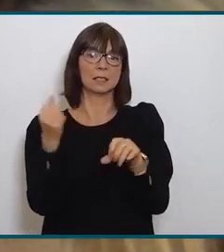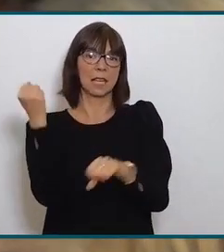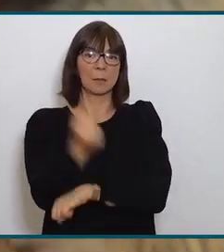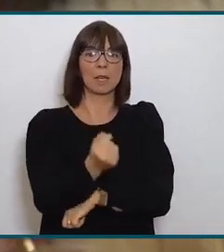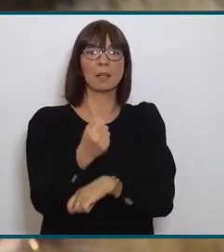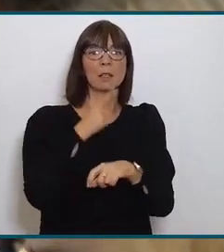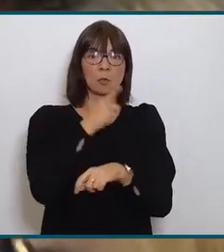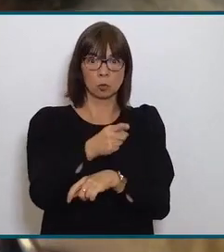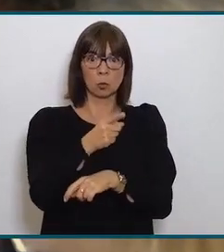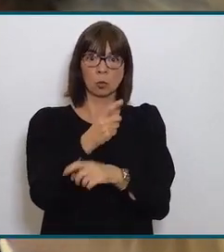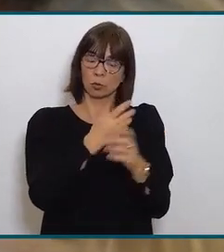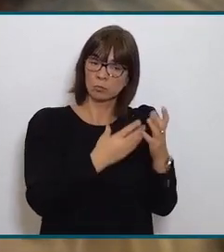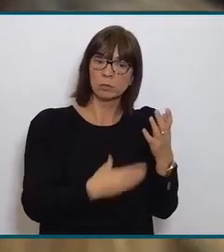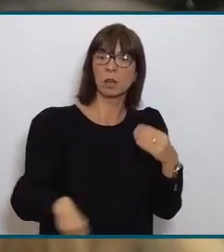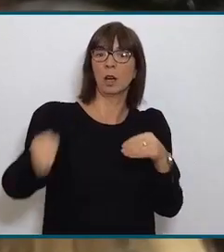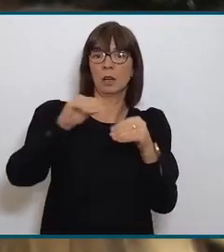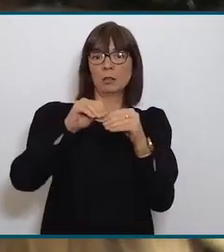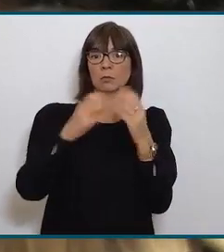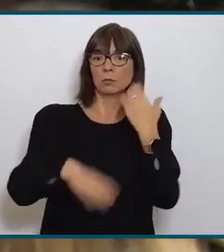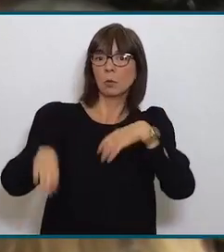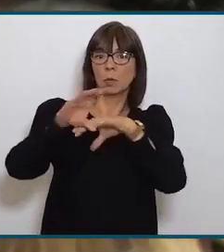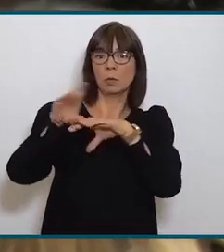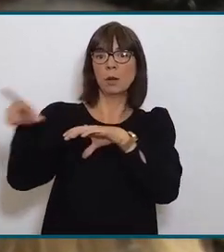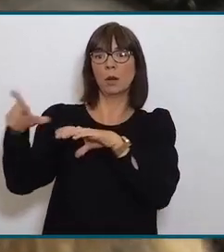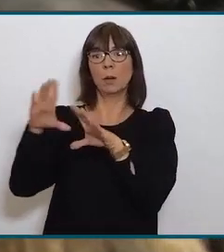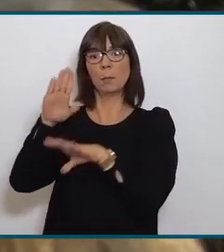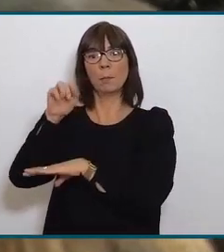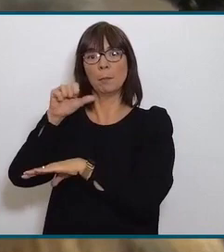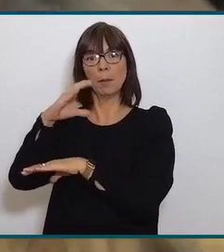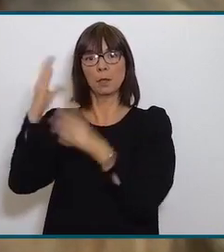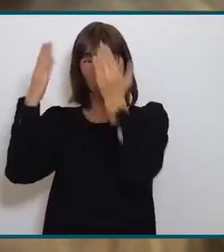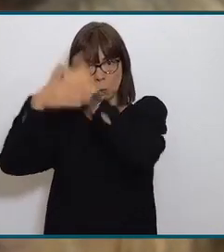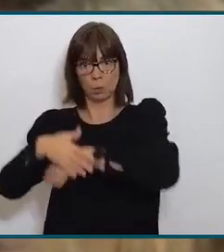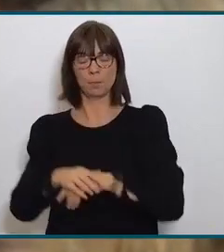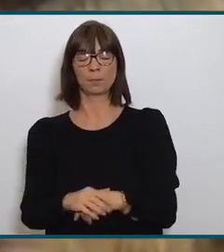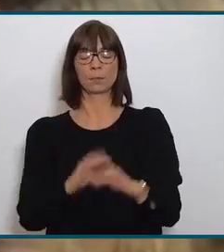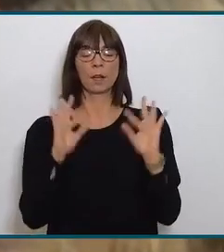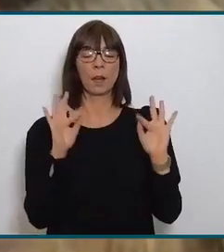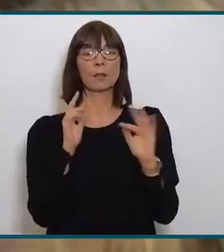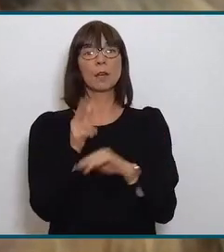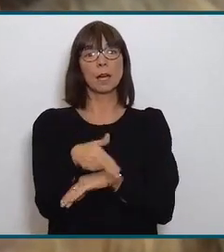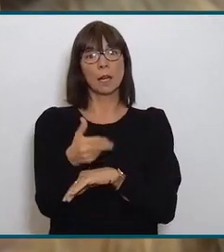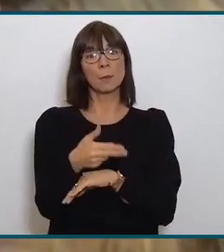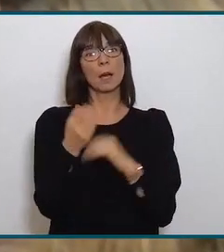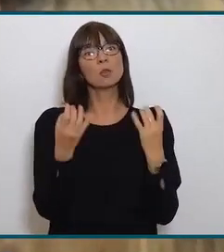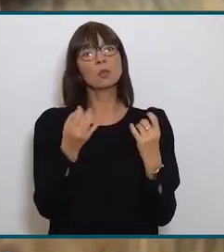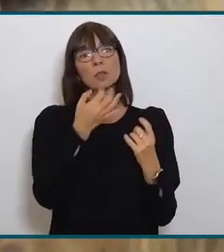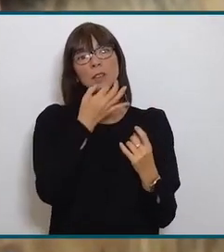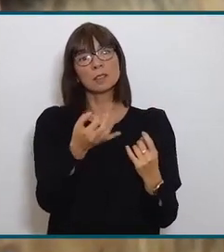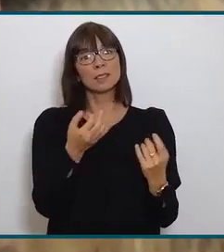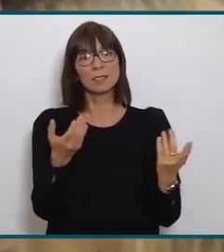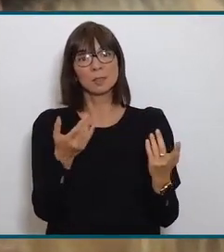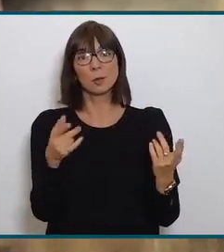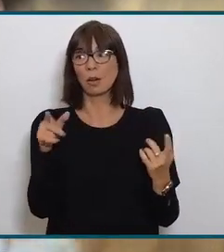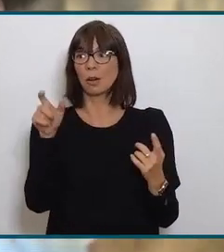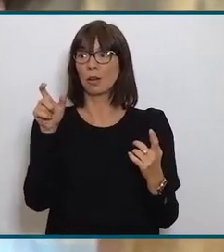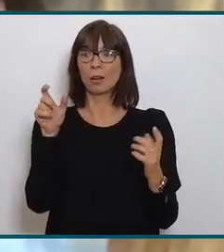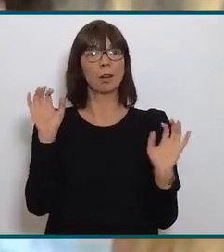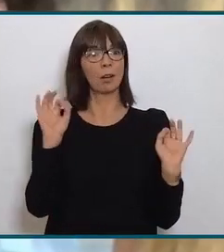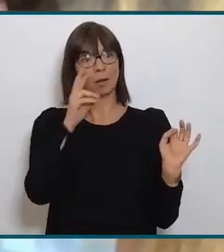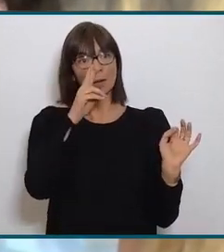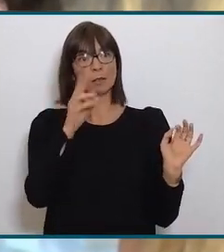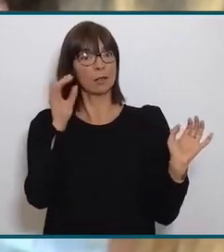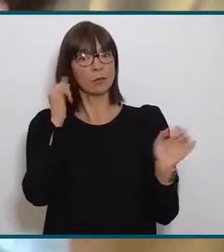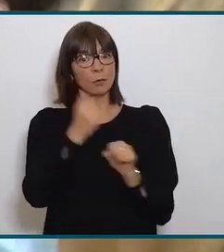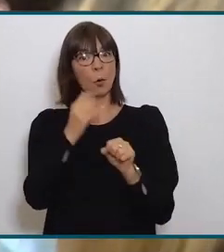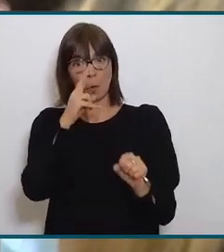par la BAC de nuit sur Brest. Sur la question des caméras, précisément, il a souvent été dit, à tort, que Brest n'en était pas équipé. Il y en